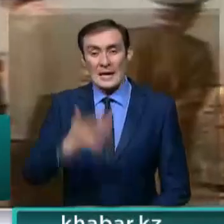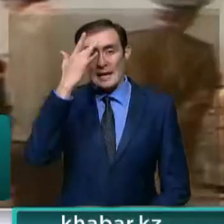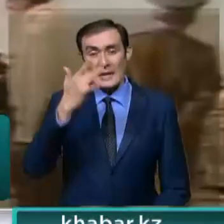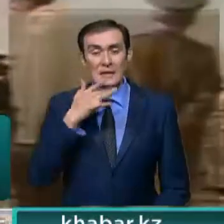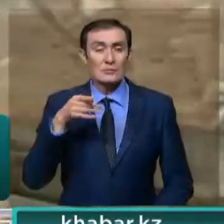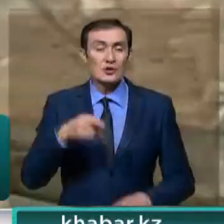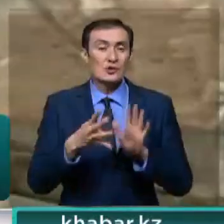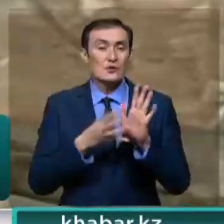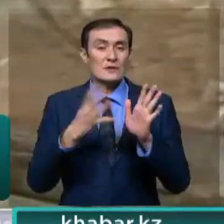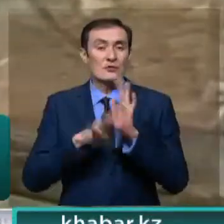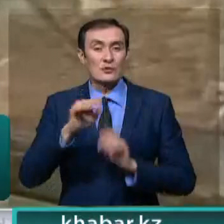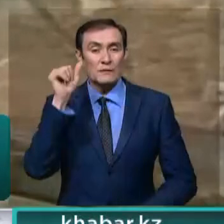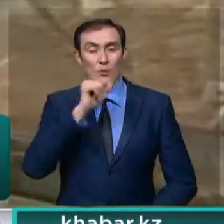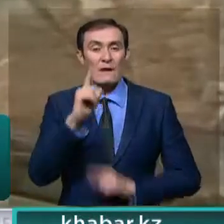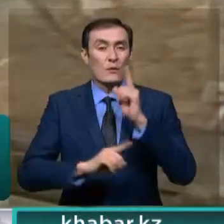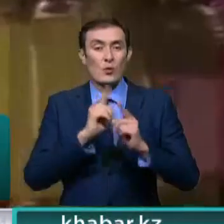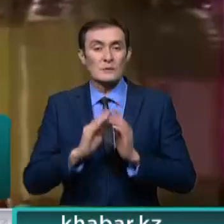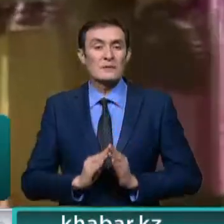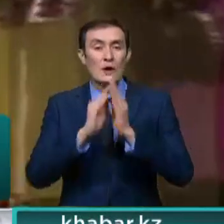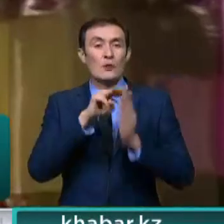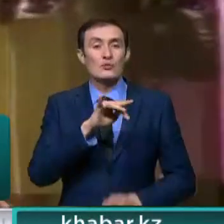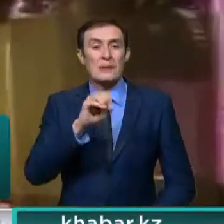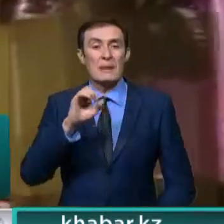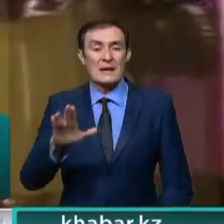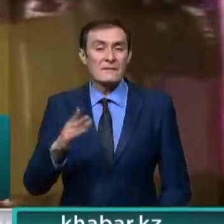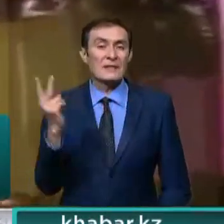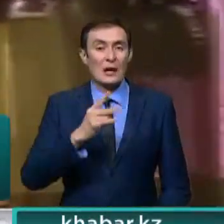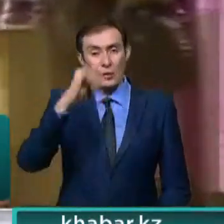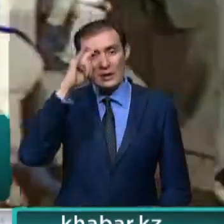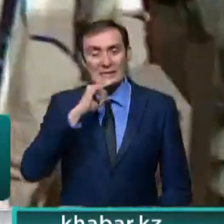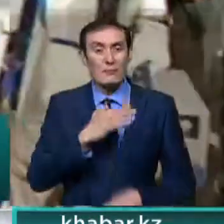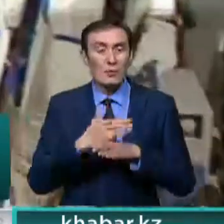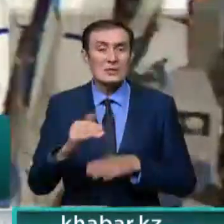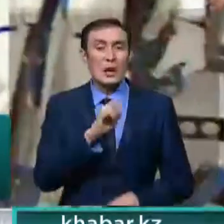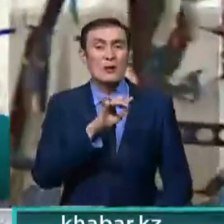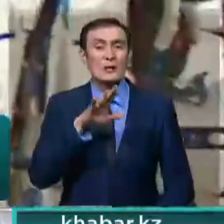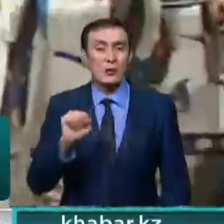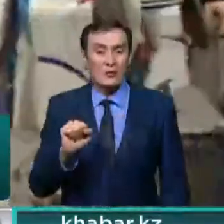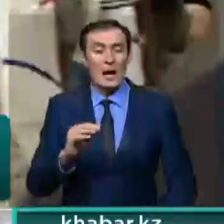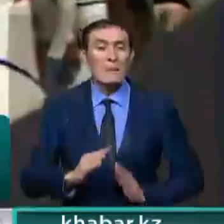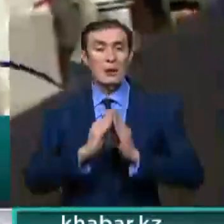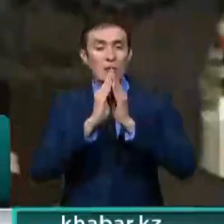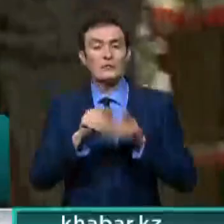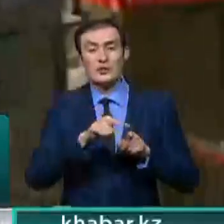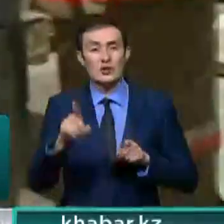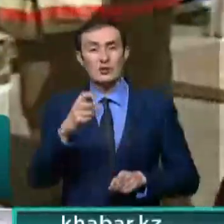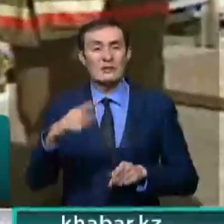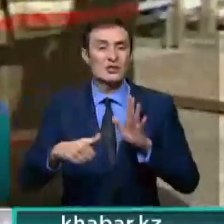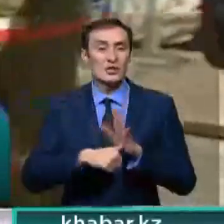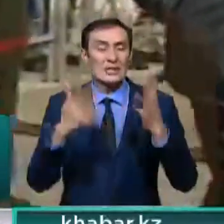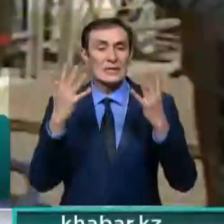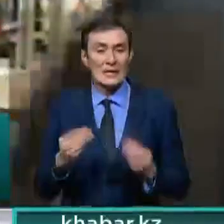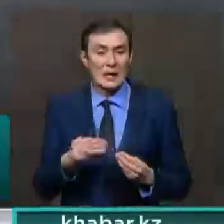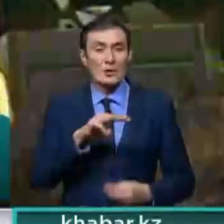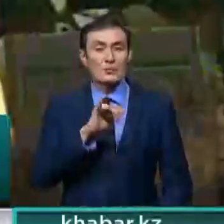Летом 94-го в космос отправляется Талхат Мусабаев, второй казах после Тохтара Аубакирова. Полет продлился 126